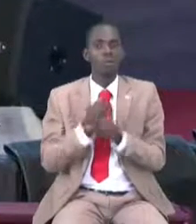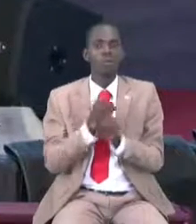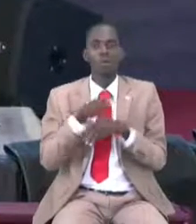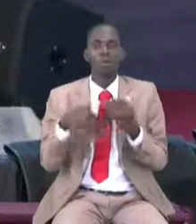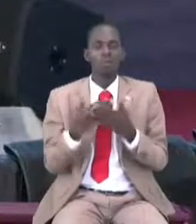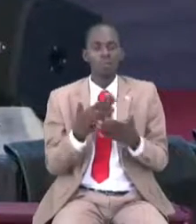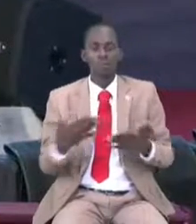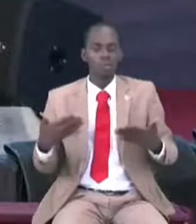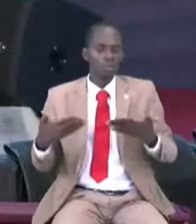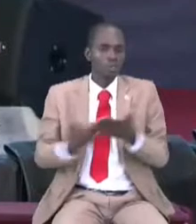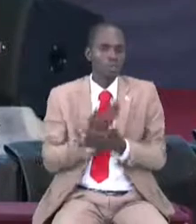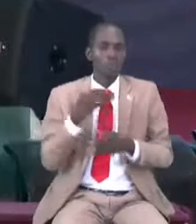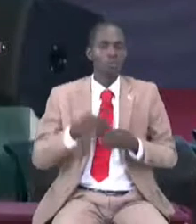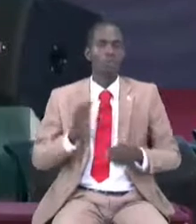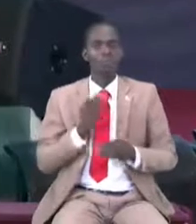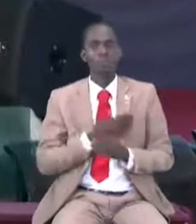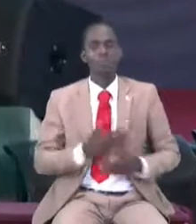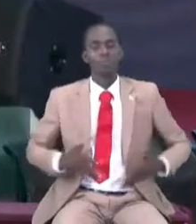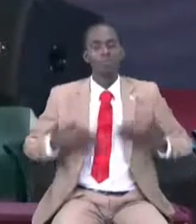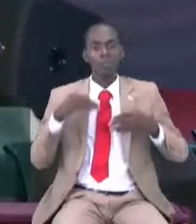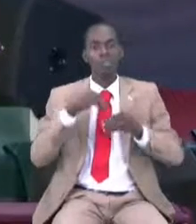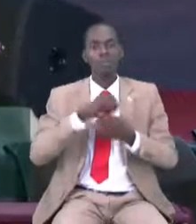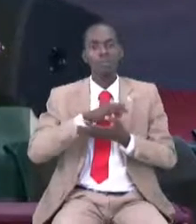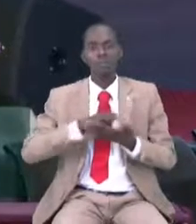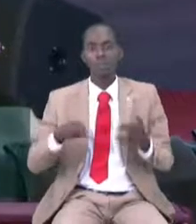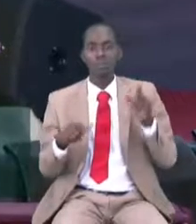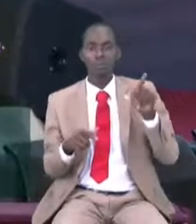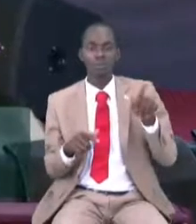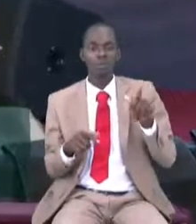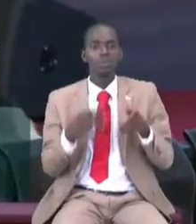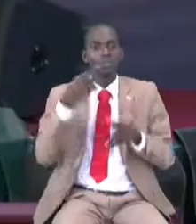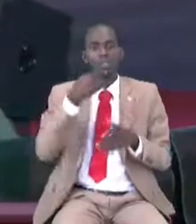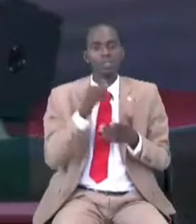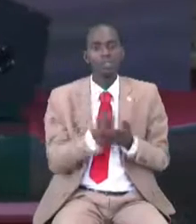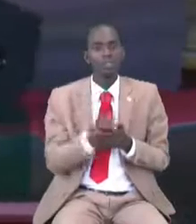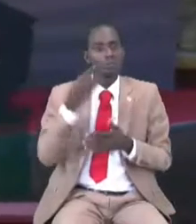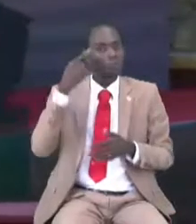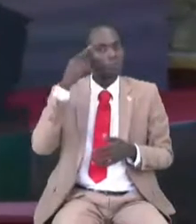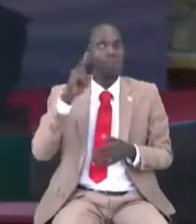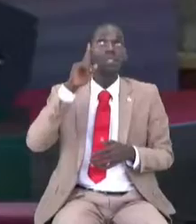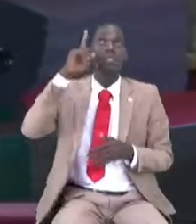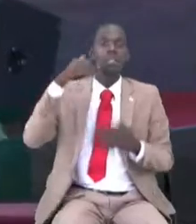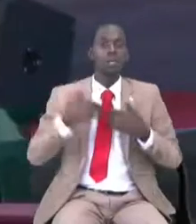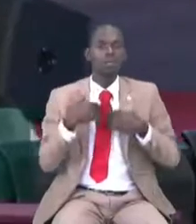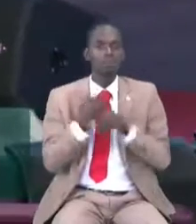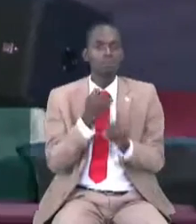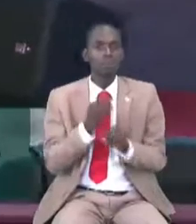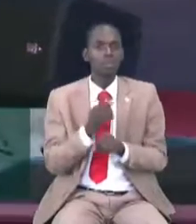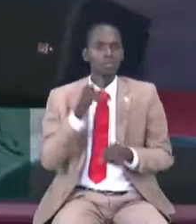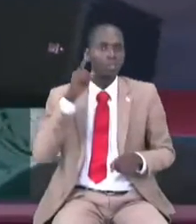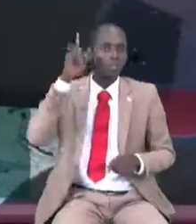dit: celui qui n'a point connu le péché, il a fait devenir un péché pour